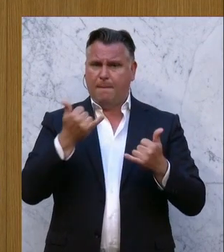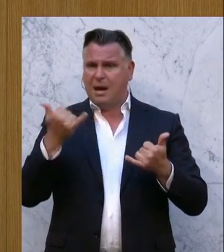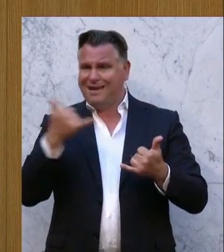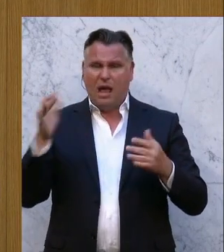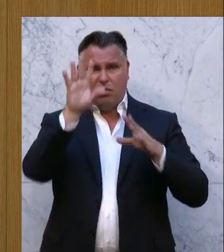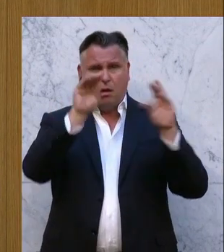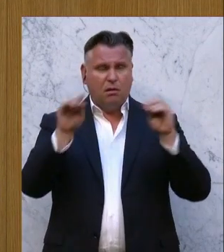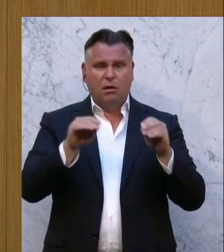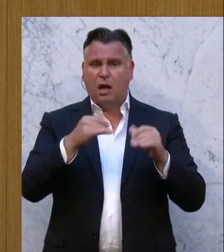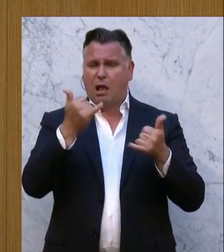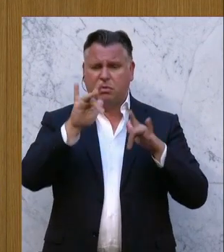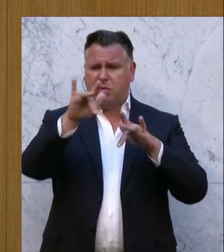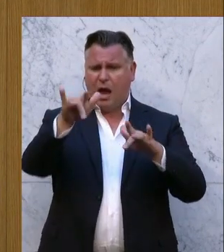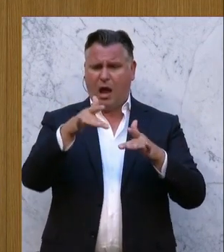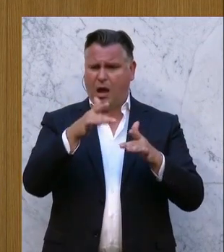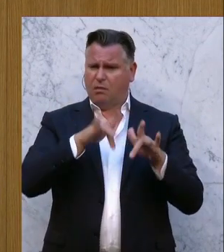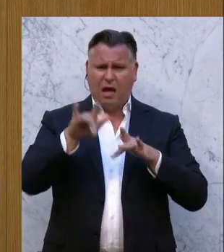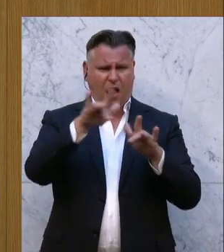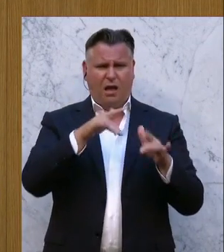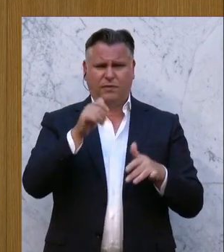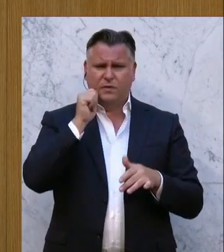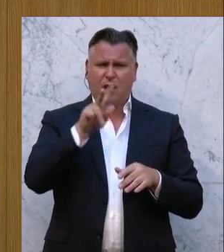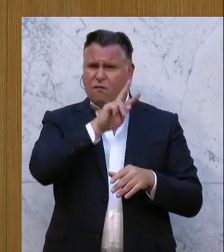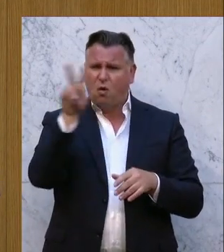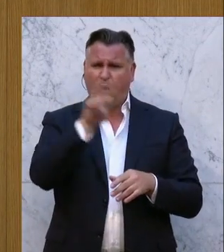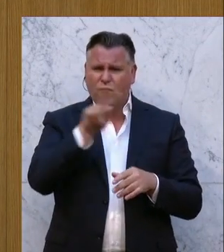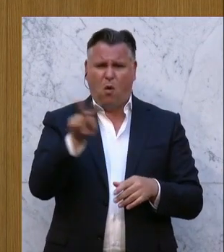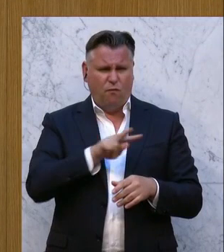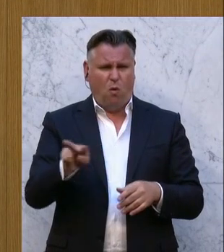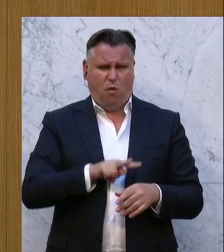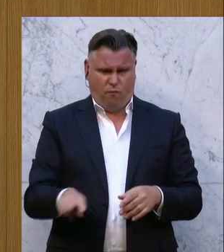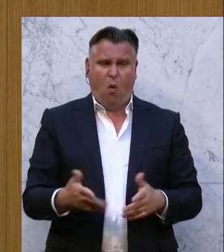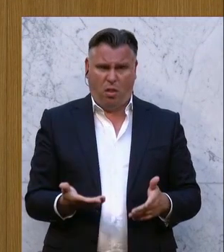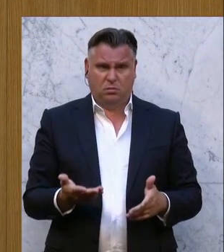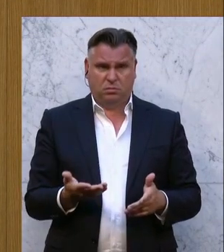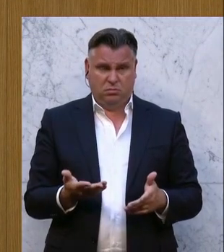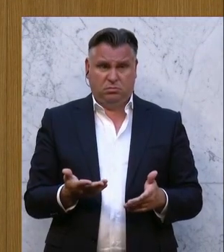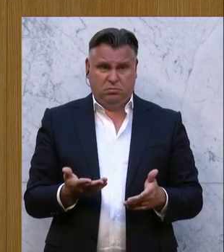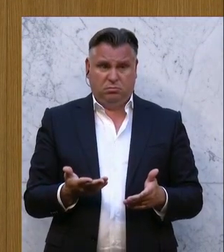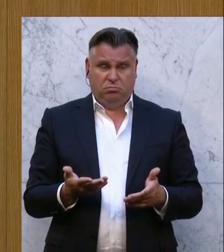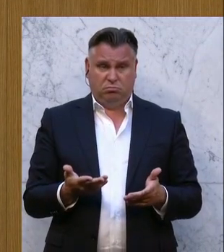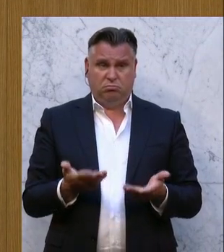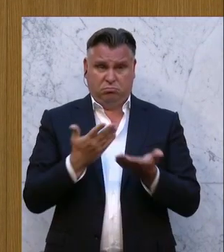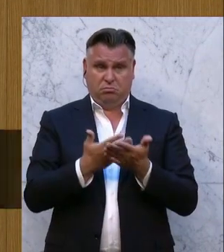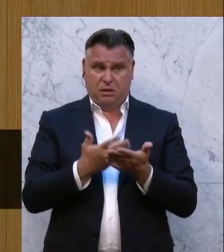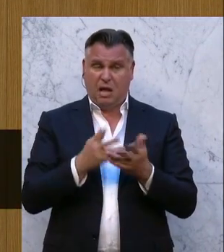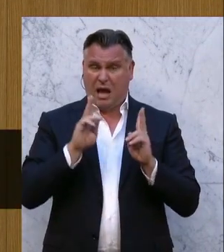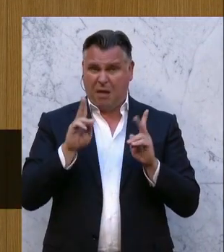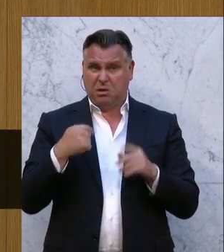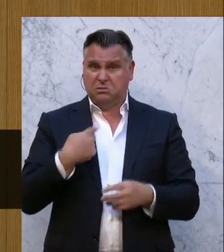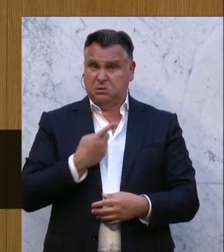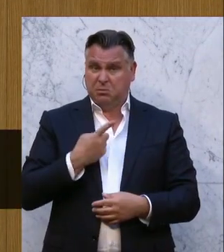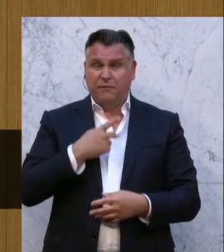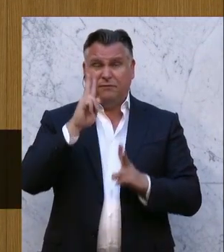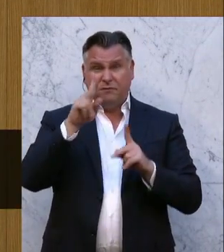zugriffsbereit, nie fehlt etwas, alles ist da, jeden Tag voll gefüllt. Und letztendlich ist aber die Frage, wie viel wird